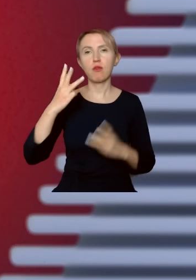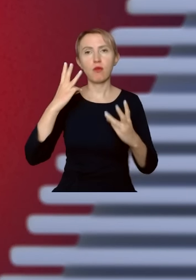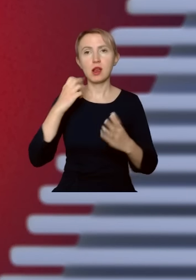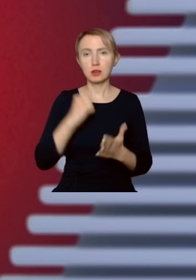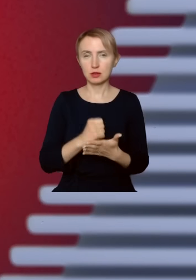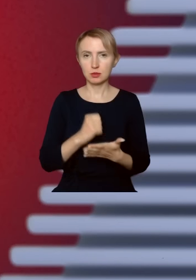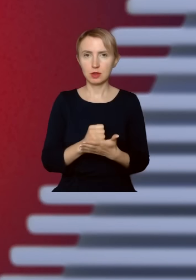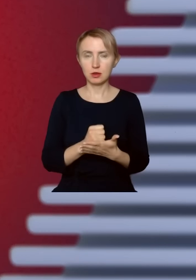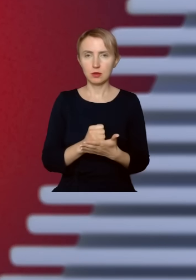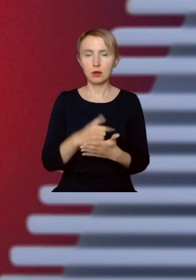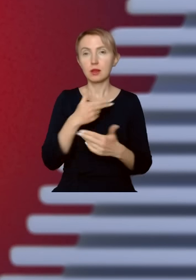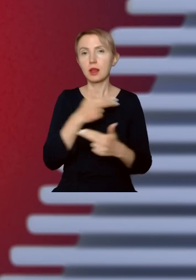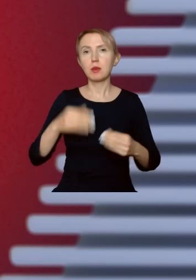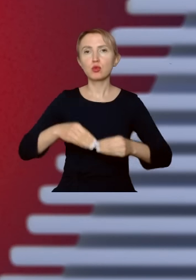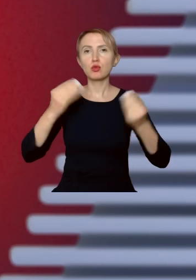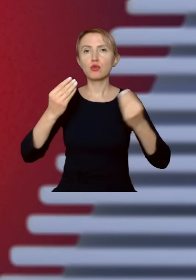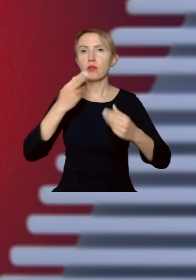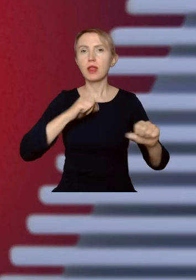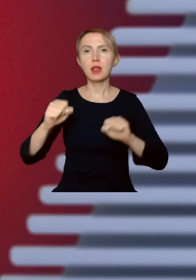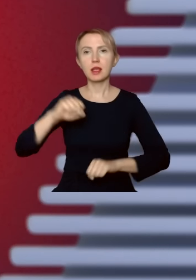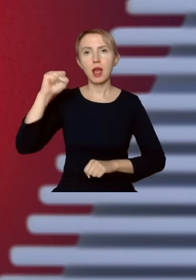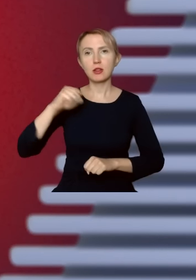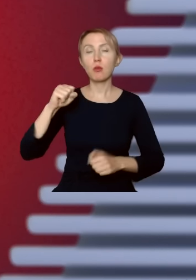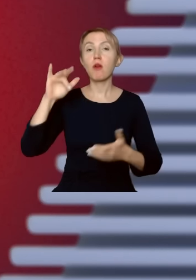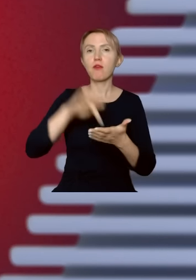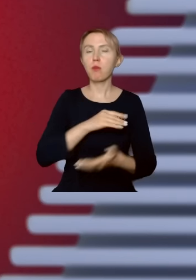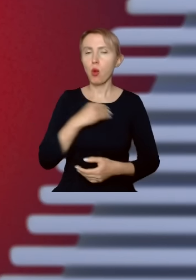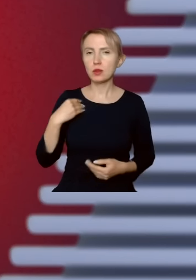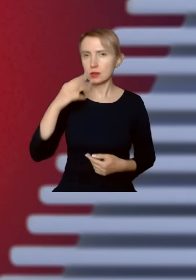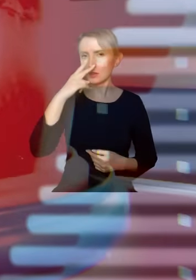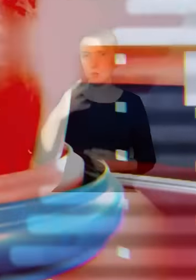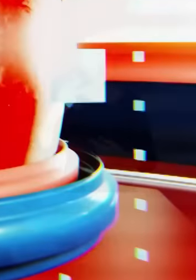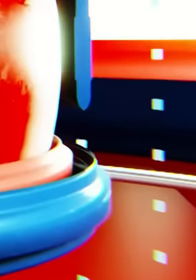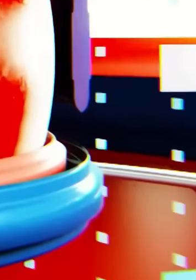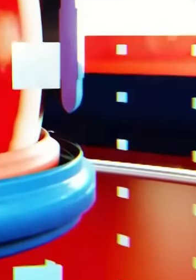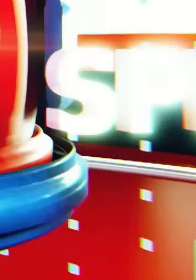słowa dotyczące rozwoju energetyki atomowej w Polsce. Zobaczmy ten materiał.